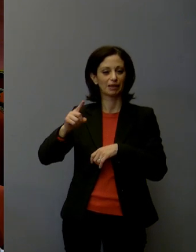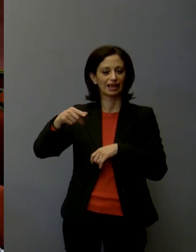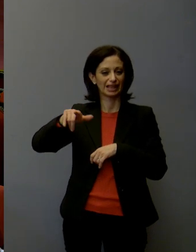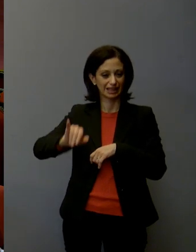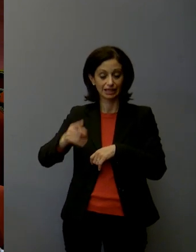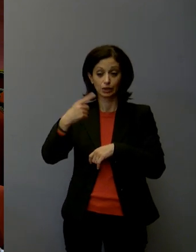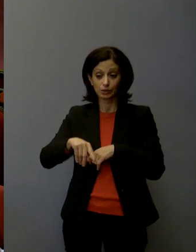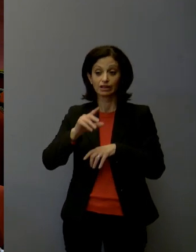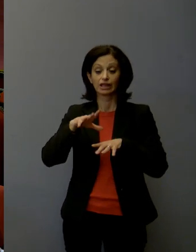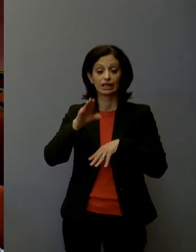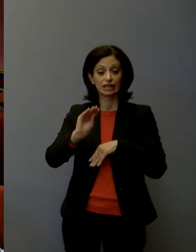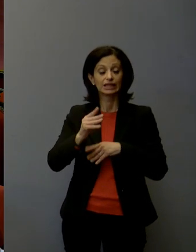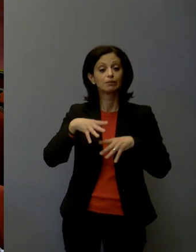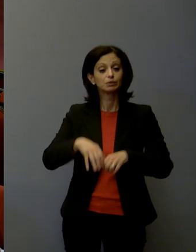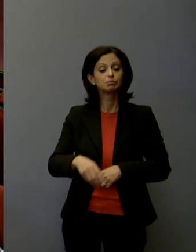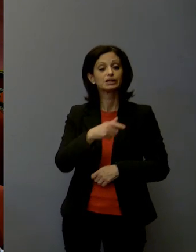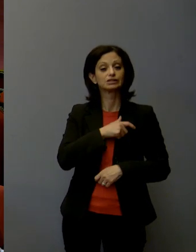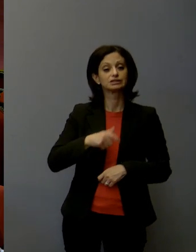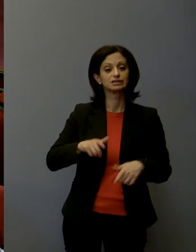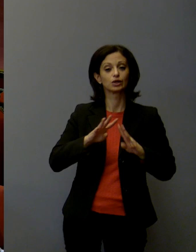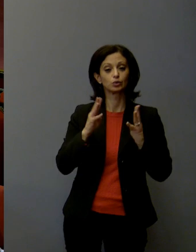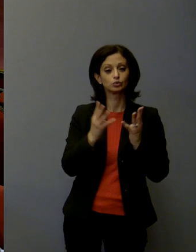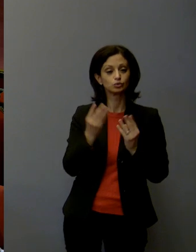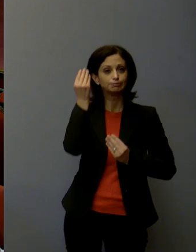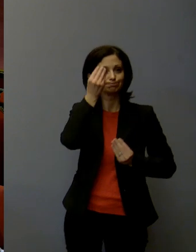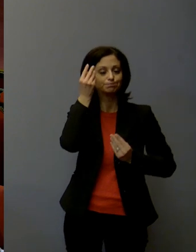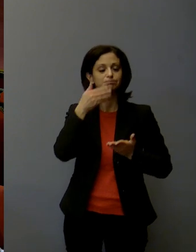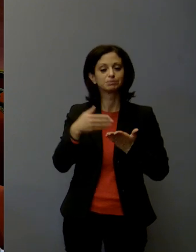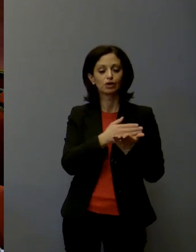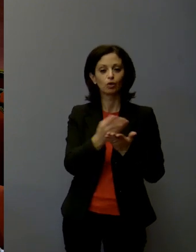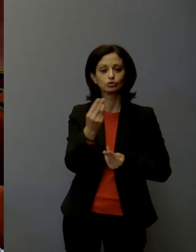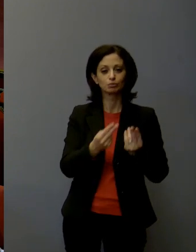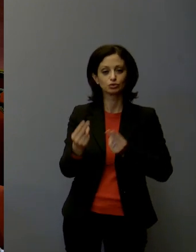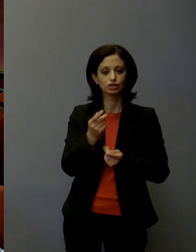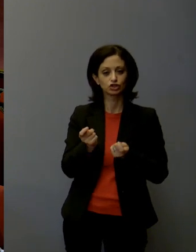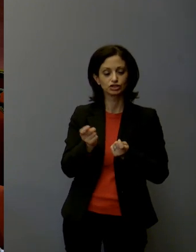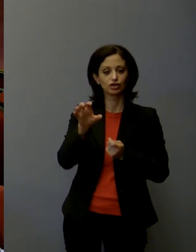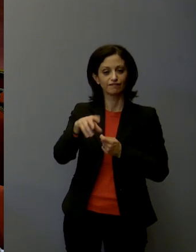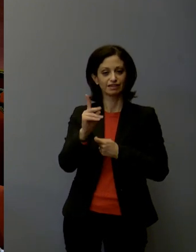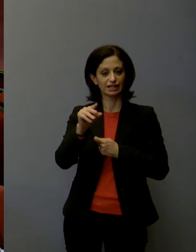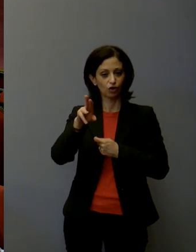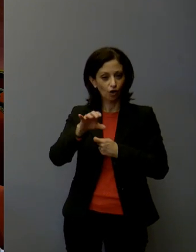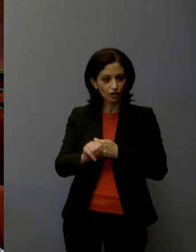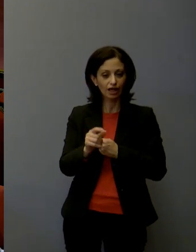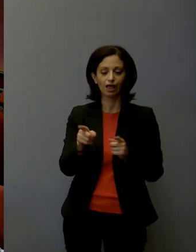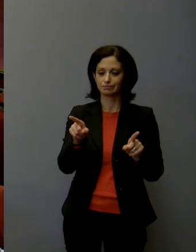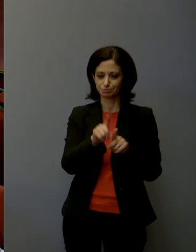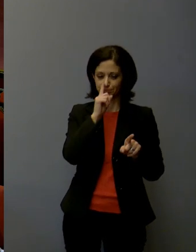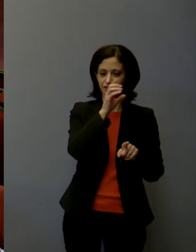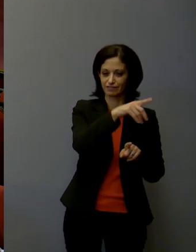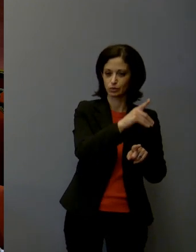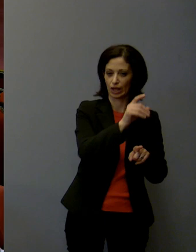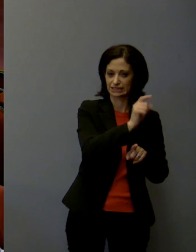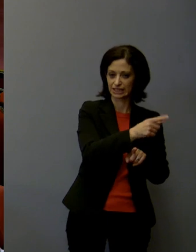impegnarsi al Sindaco la Giunta per avviare un percorso di elaborazione di un progetto di gestione di Villa Doria similare a quanto avvenuto per Villa Duchessa di Galliera